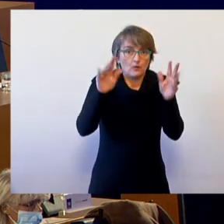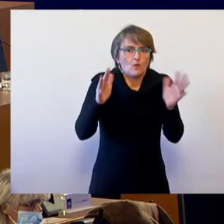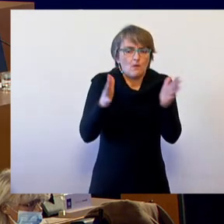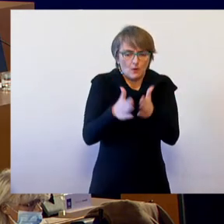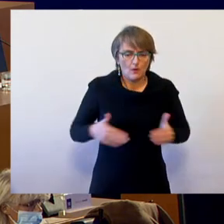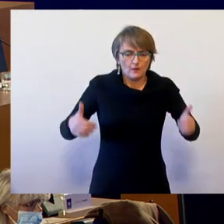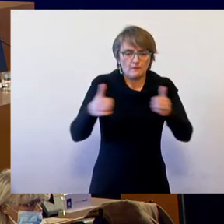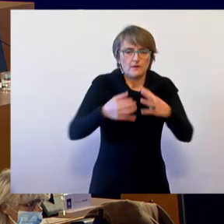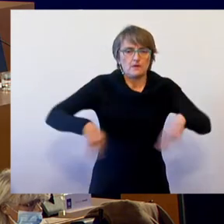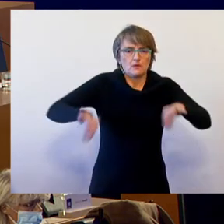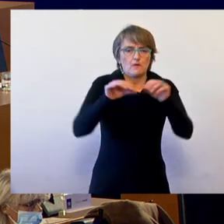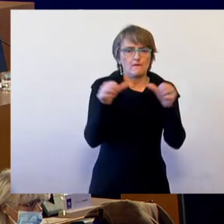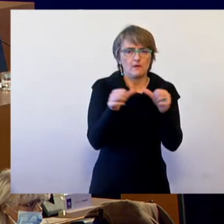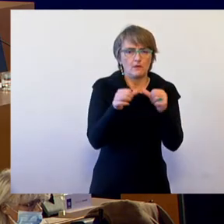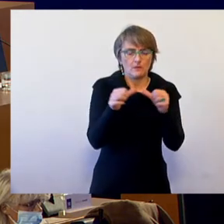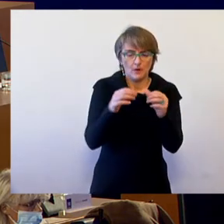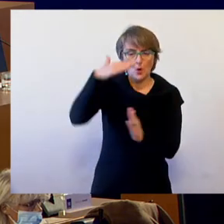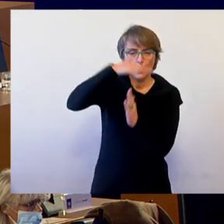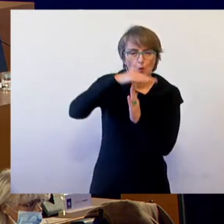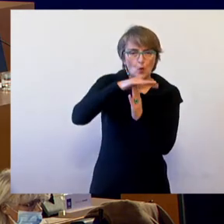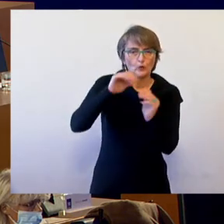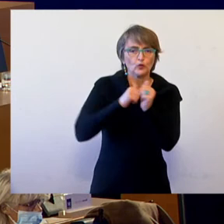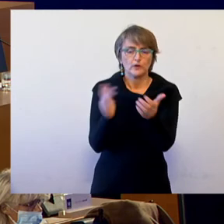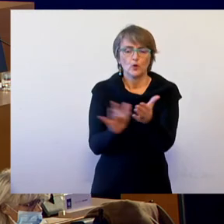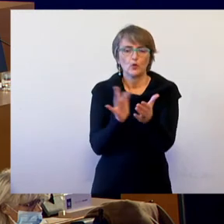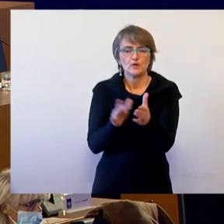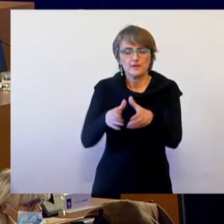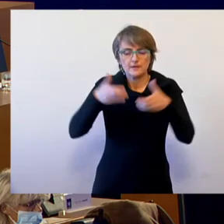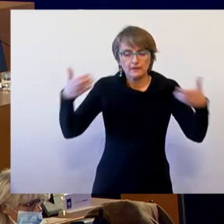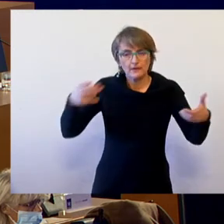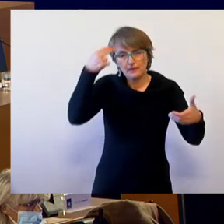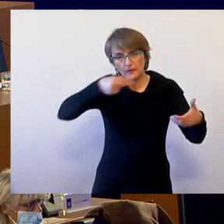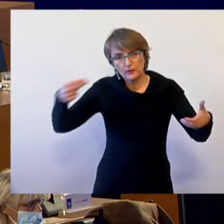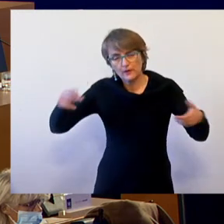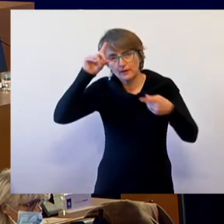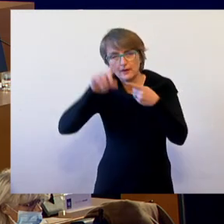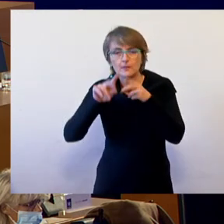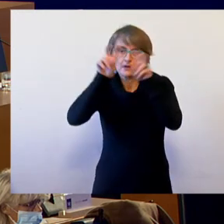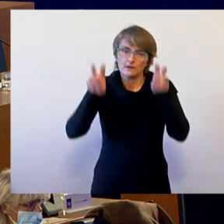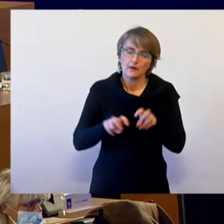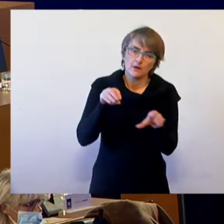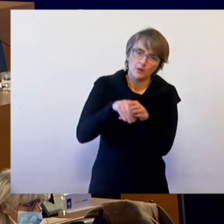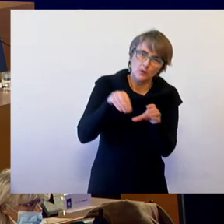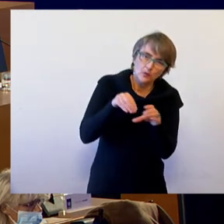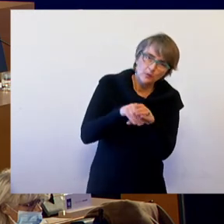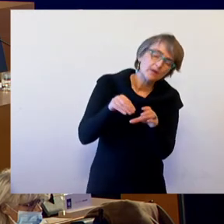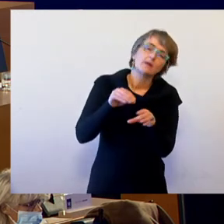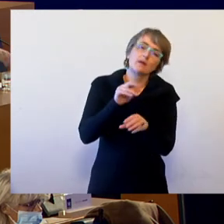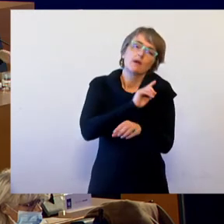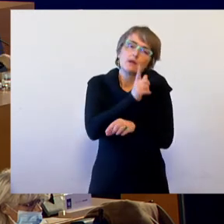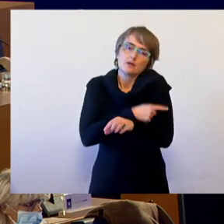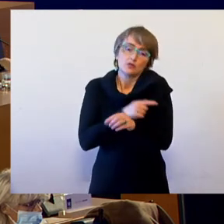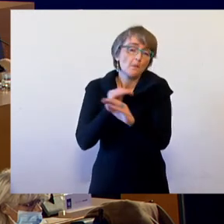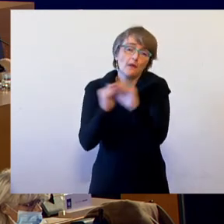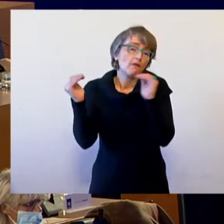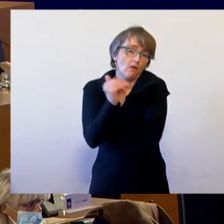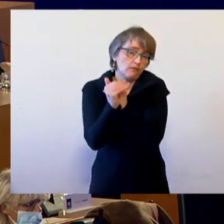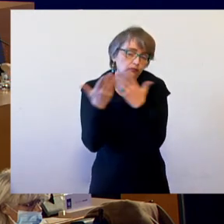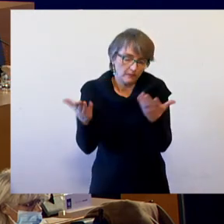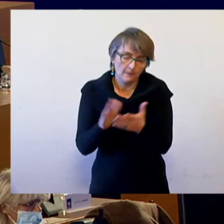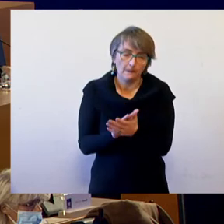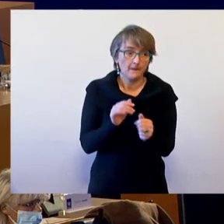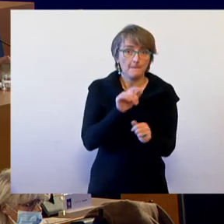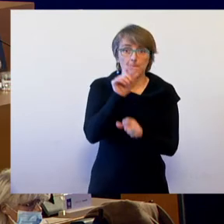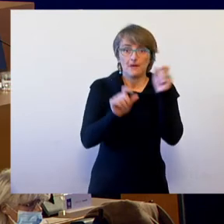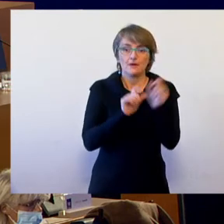collectivités ouvrent un compte au registre national des certificats d'économie d'énergie. Il s'agit d'une plateforme. Elles y déposent leurs